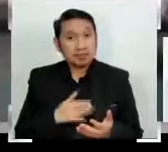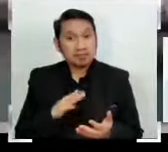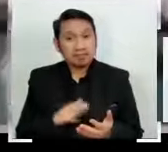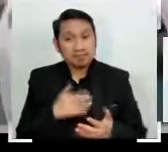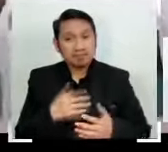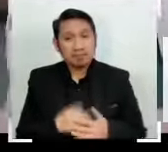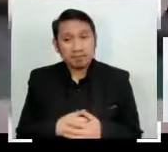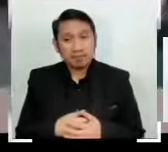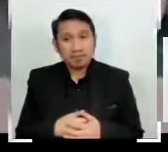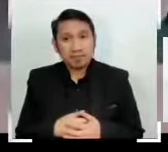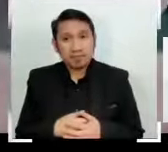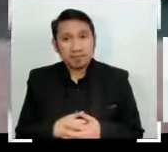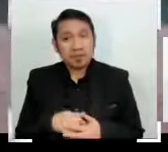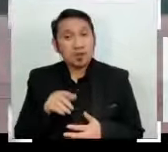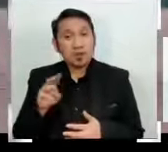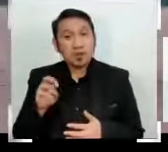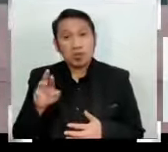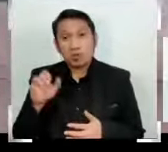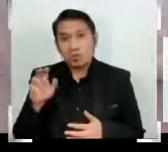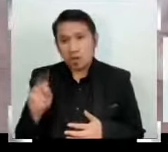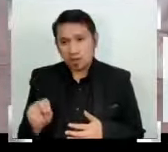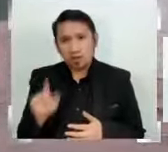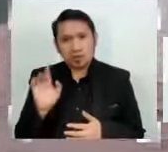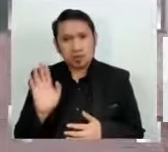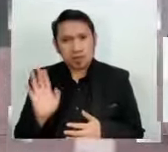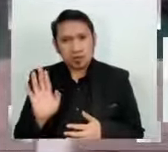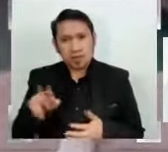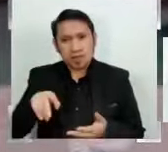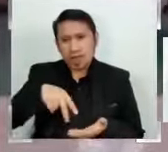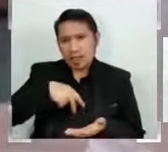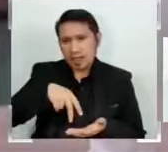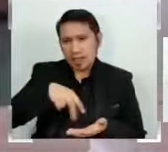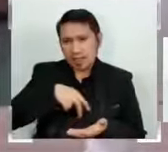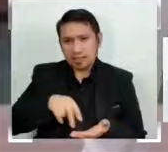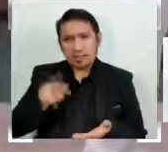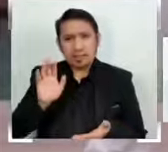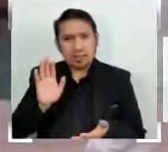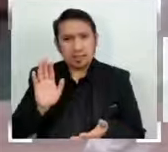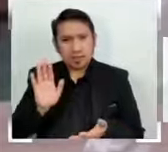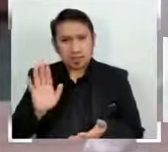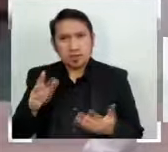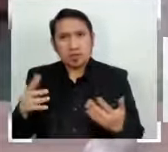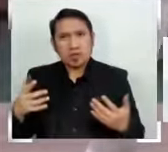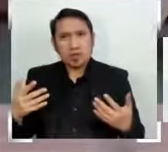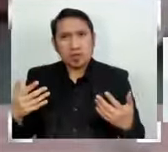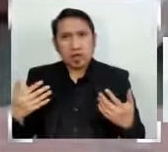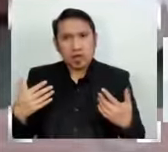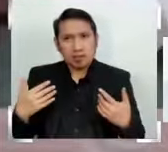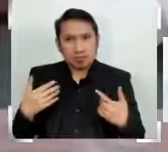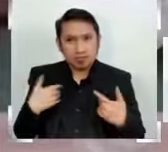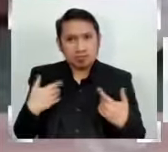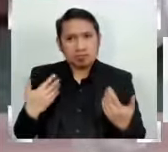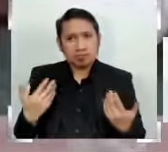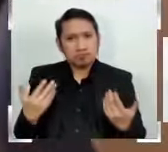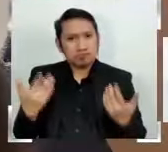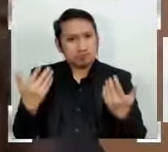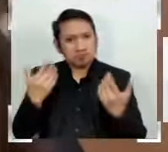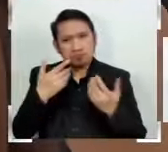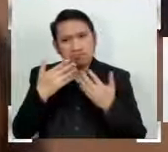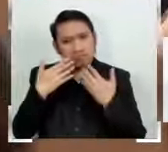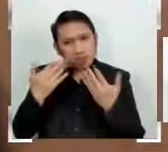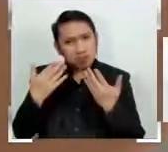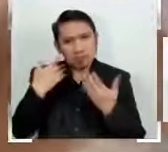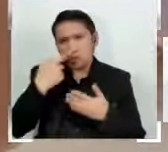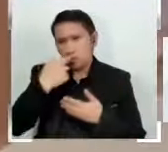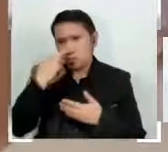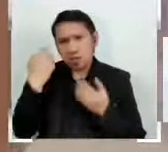Ika pa ni Marian, idinaan niya na lang sa sayaw ang kanyang pagiging grateful dahil sa back-to-back blessings na natanggap niya ngayong